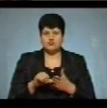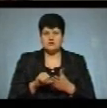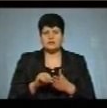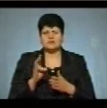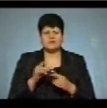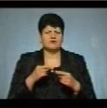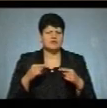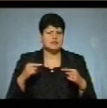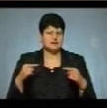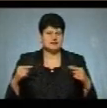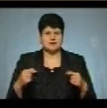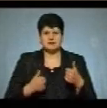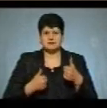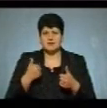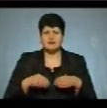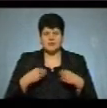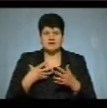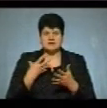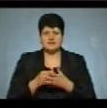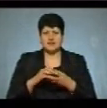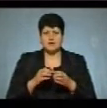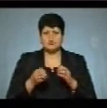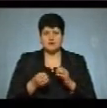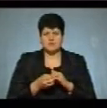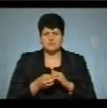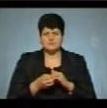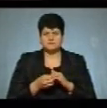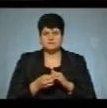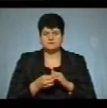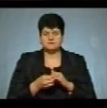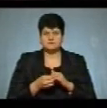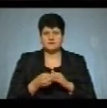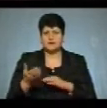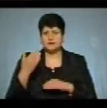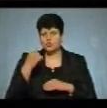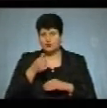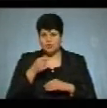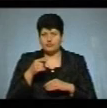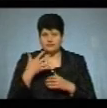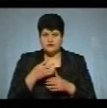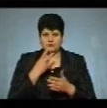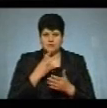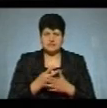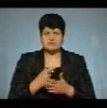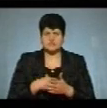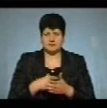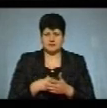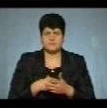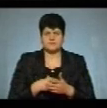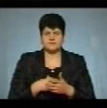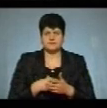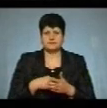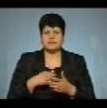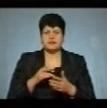у різнорівневих змаганнях дали свої результати, каже Володимир Павелко. Минулого року він вже таки проявив себе